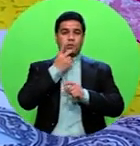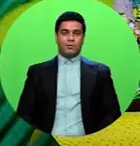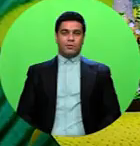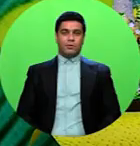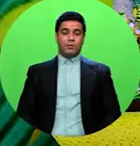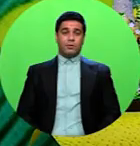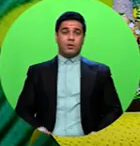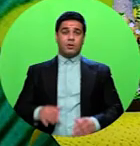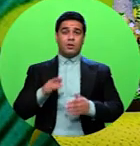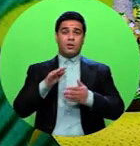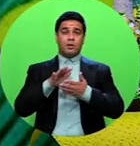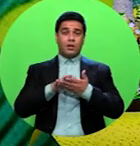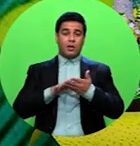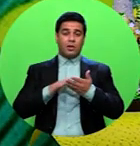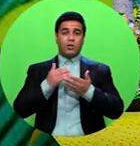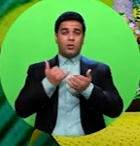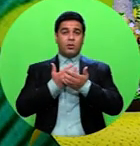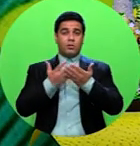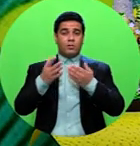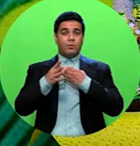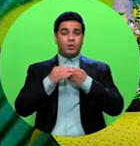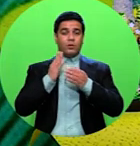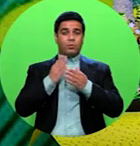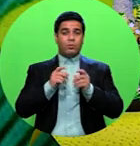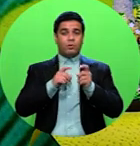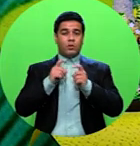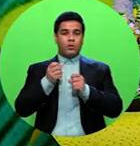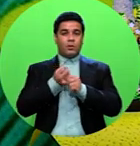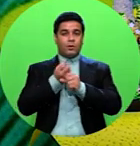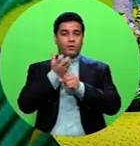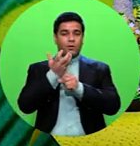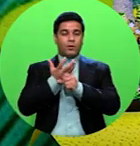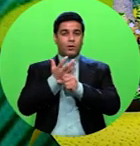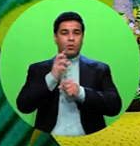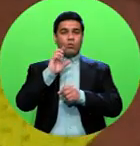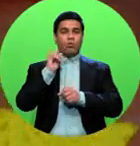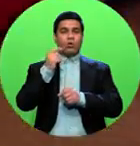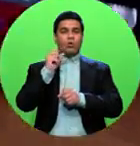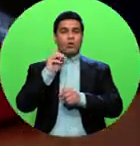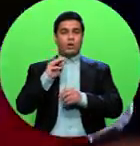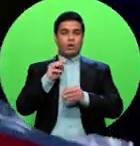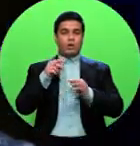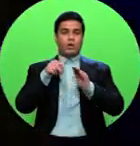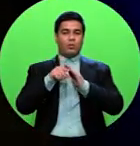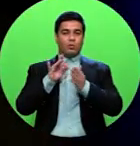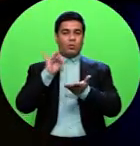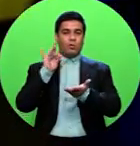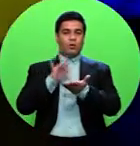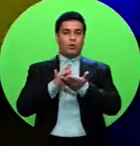работаем. Далее, ребята, переходим к букету. Букет у нас будет располагаться по